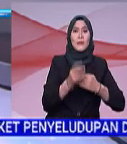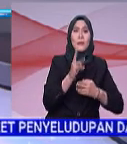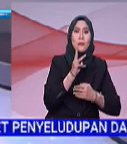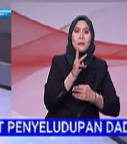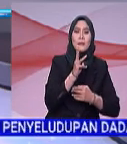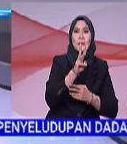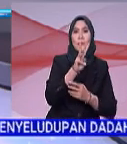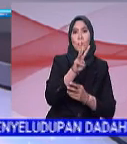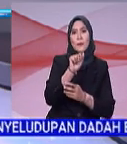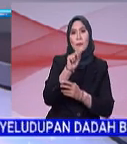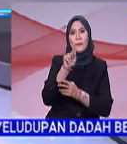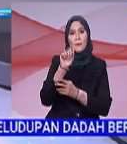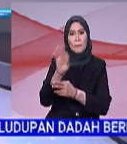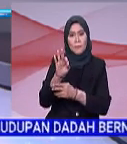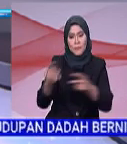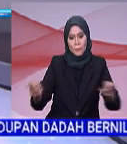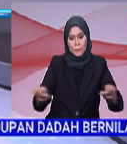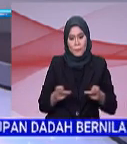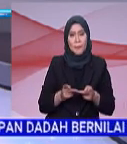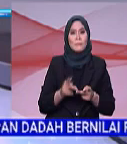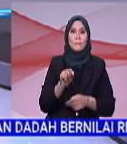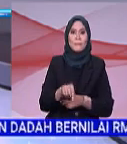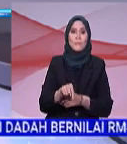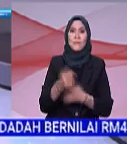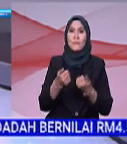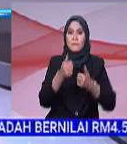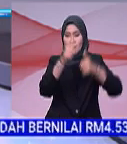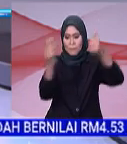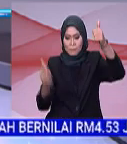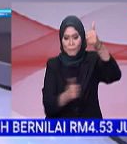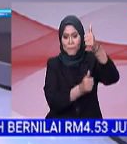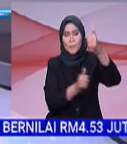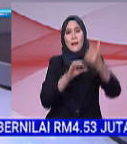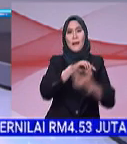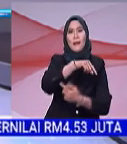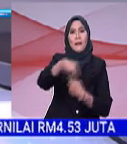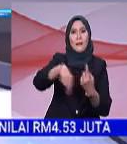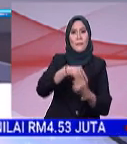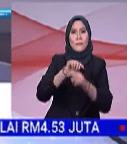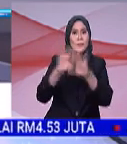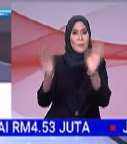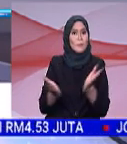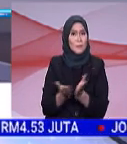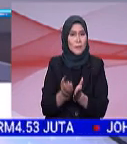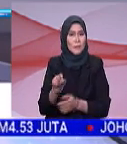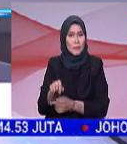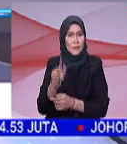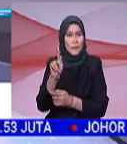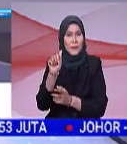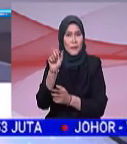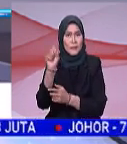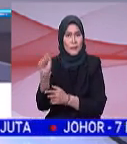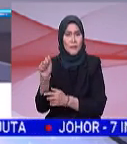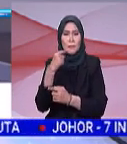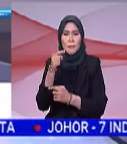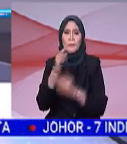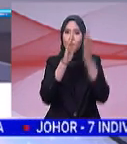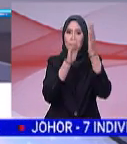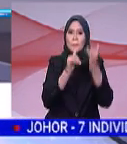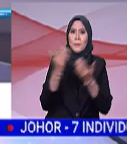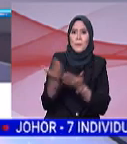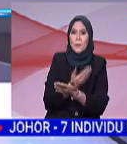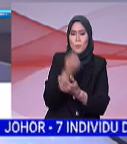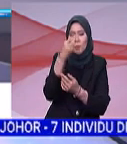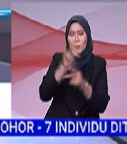dilaksanakan di kawasan itu Project di bawah Kementerian alam sekitar dan air kusta itu memberi harapan baru buat